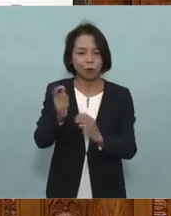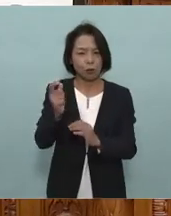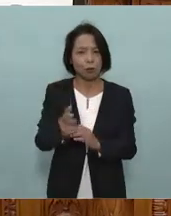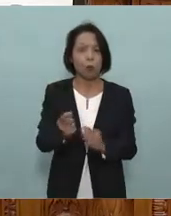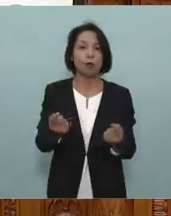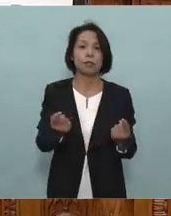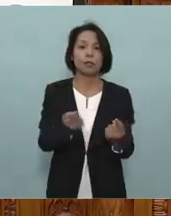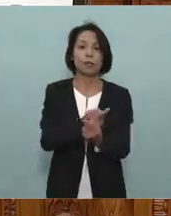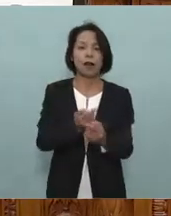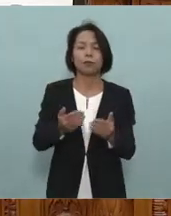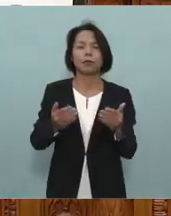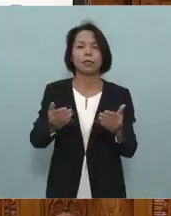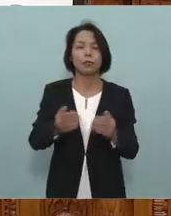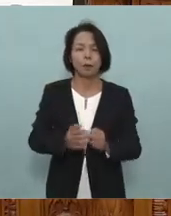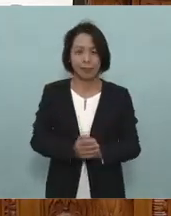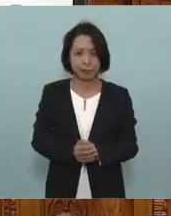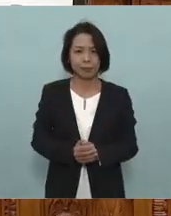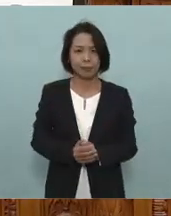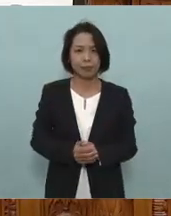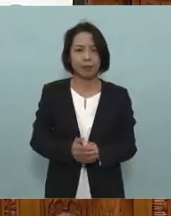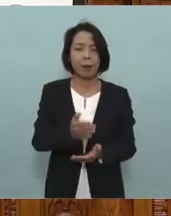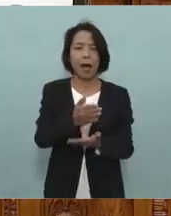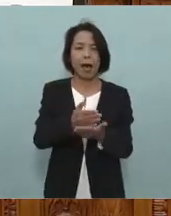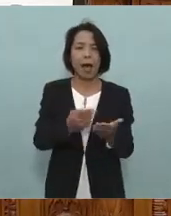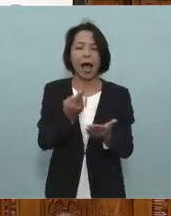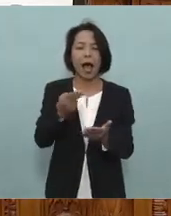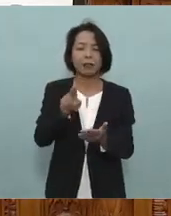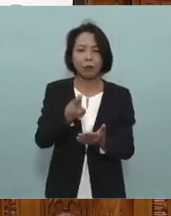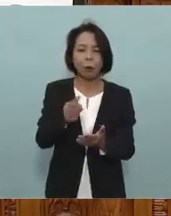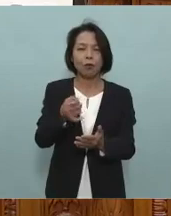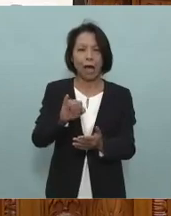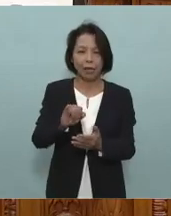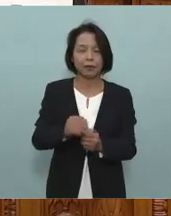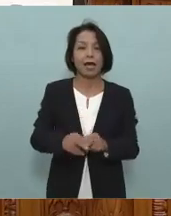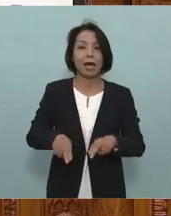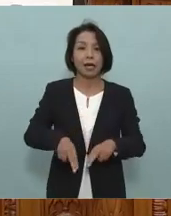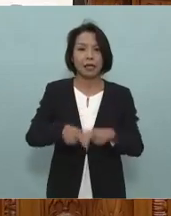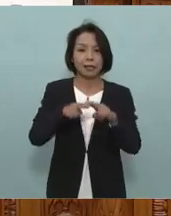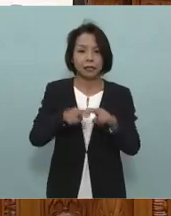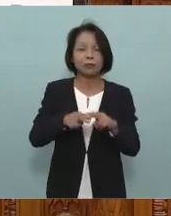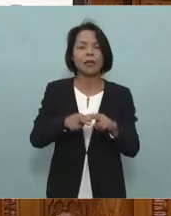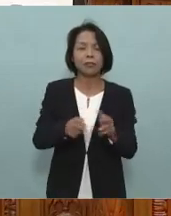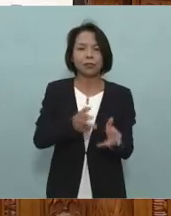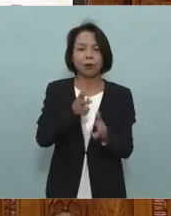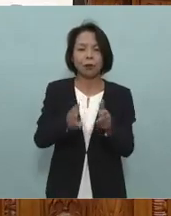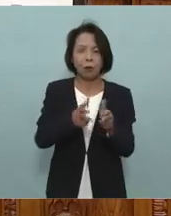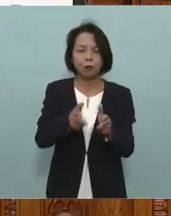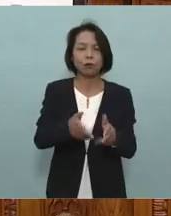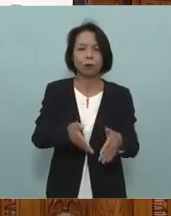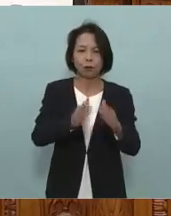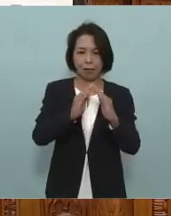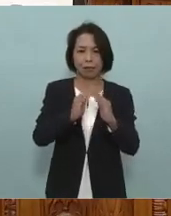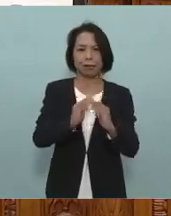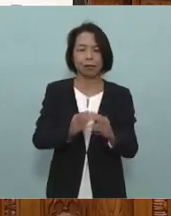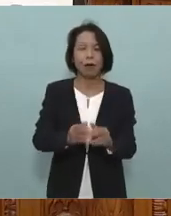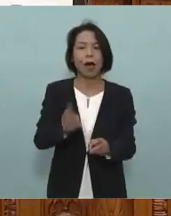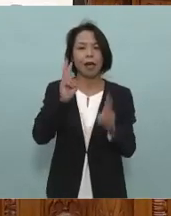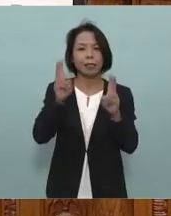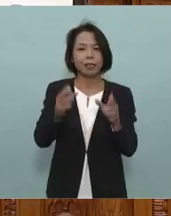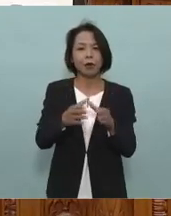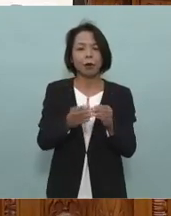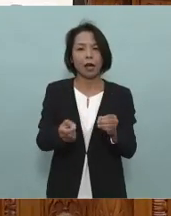を進めます半導体や蓄電池の向上立地企業の国内回帰